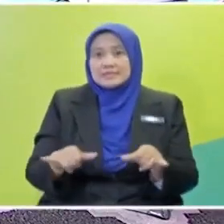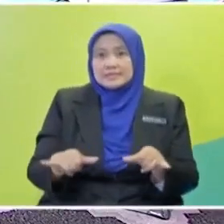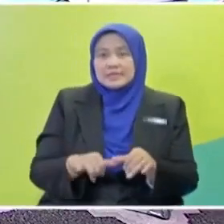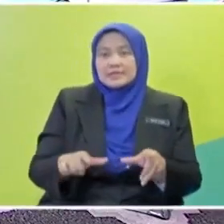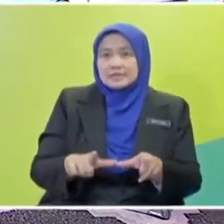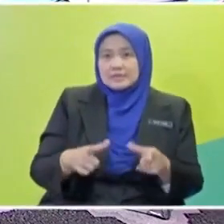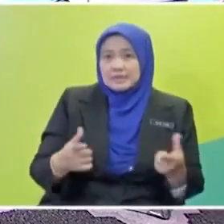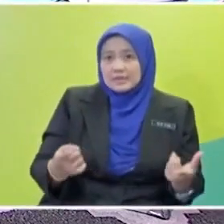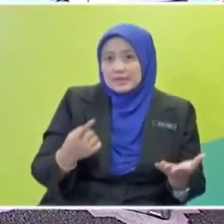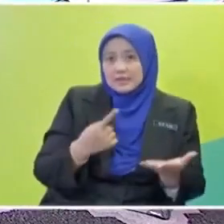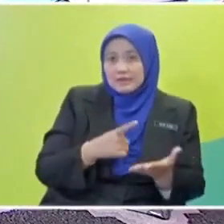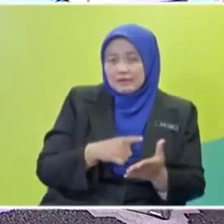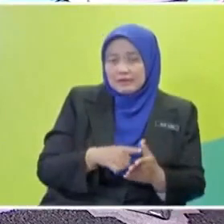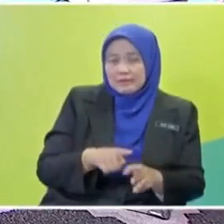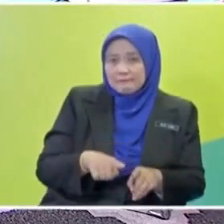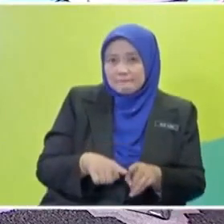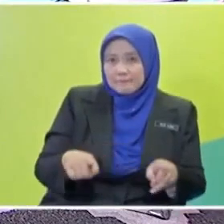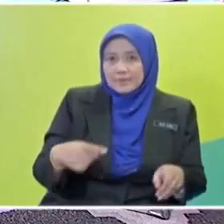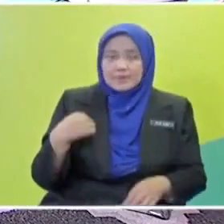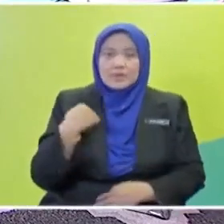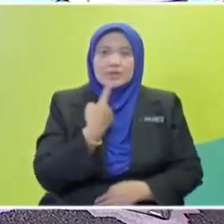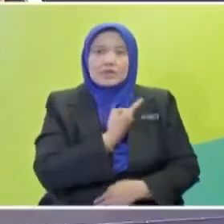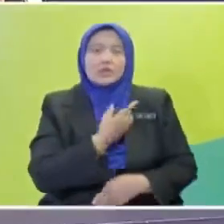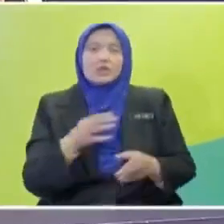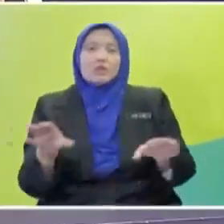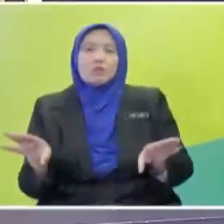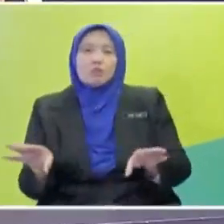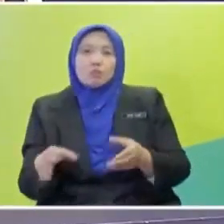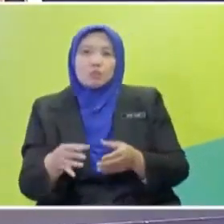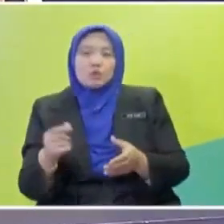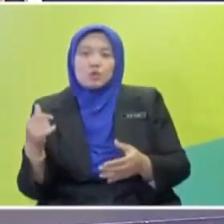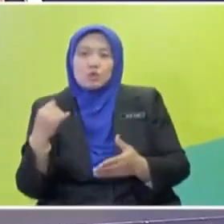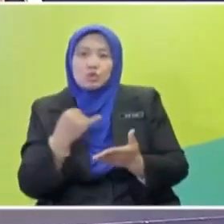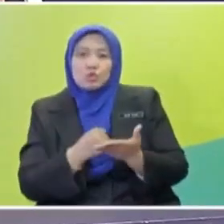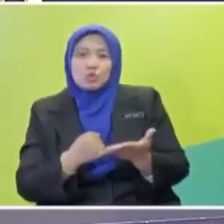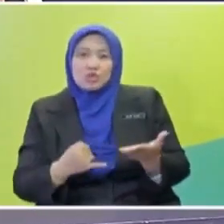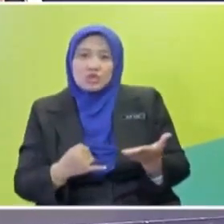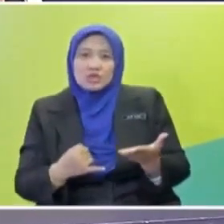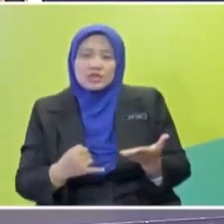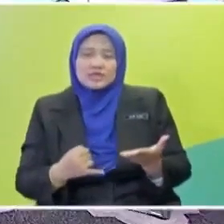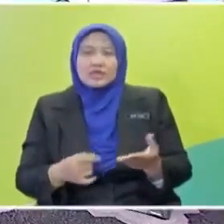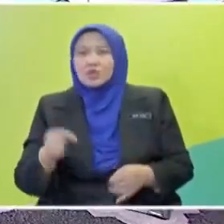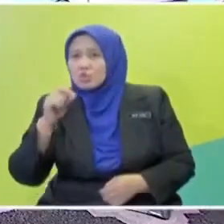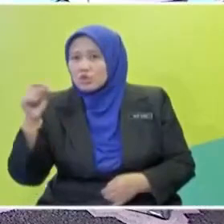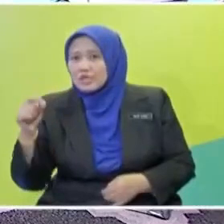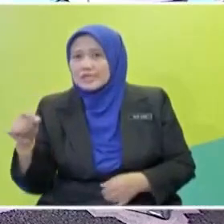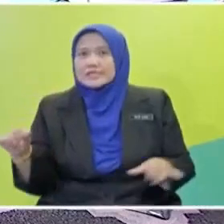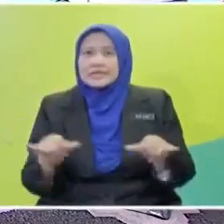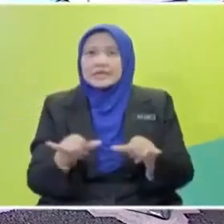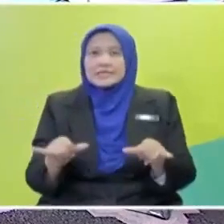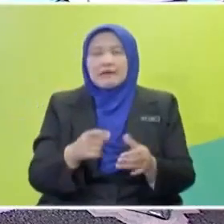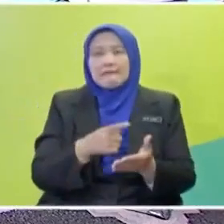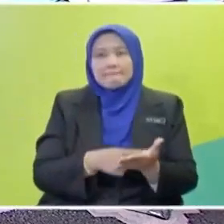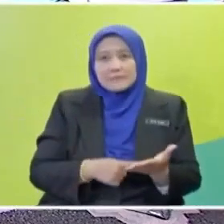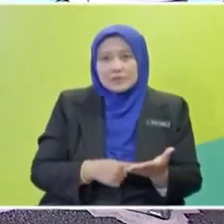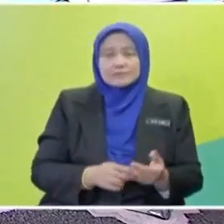dia itulah saiz yang sebenar. Jadi nanti kita buat saiz ikut pada kertas tersebut. Jadi kan cikgu, tidak sebarangan lukisan